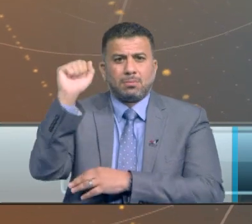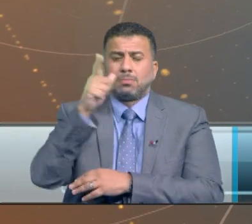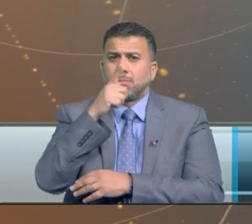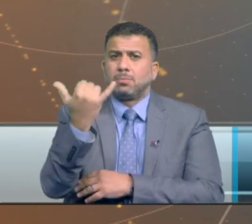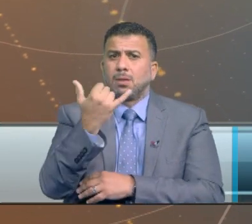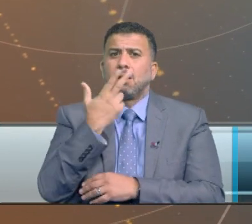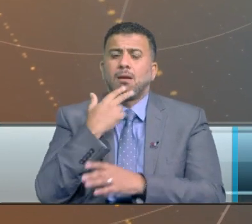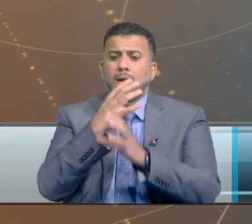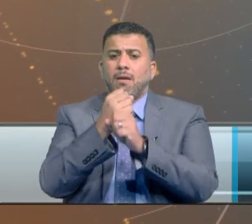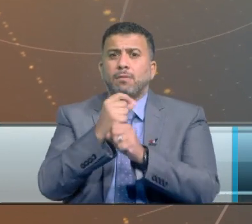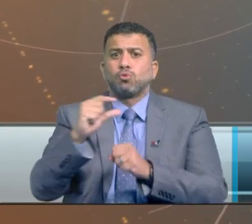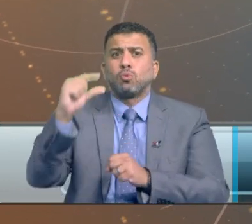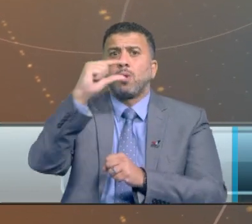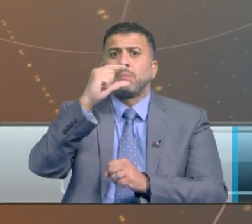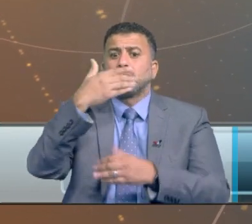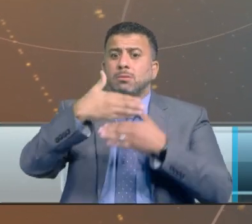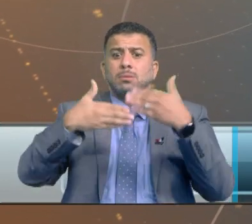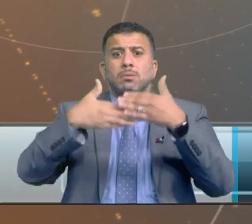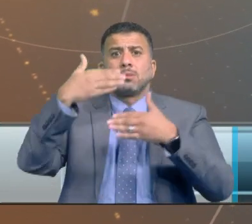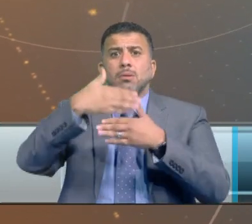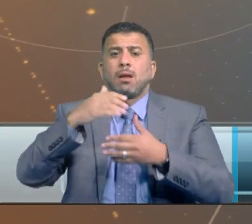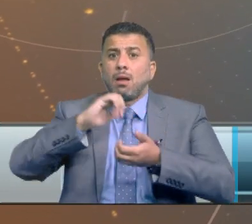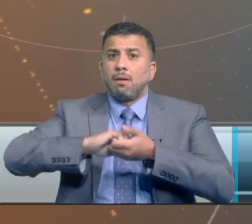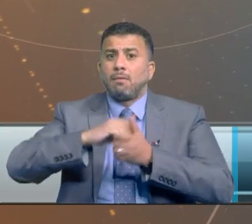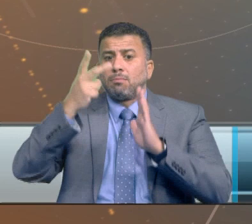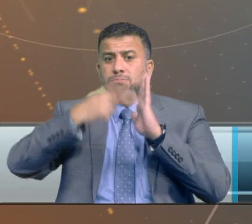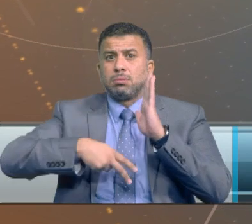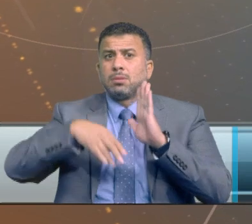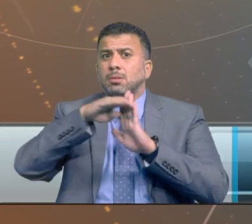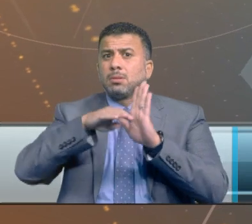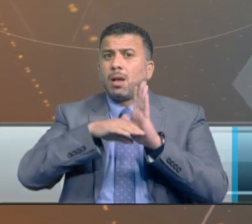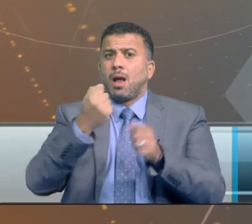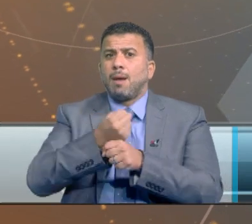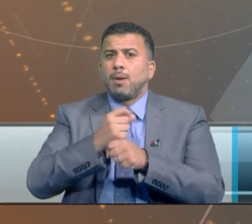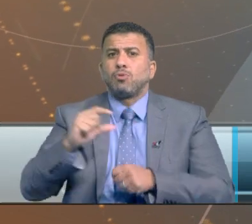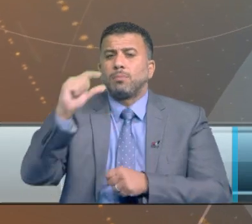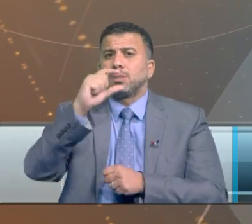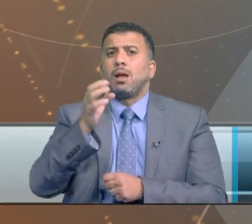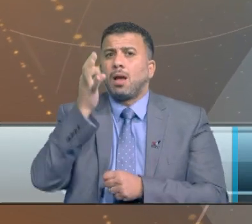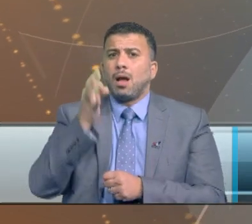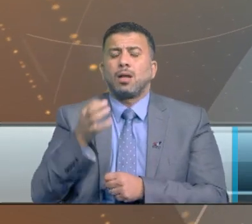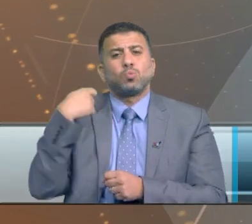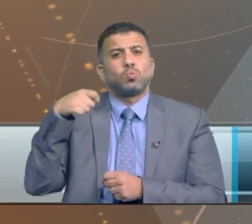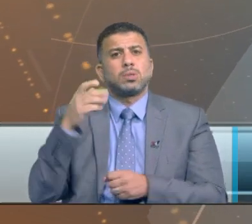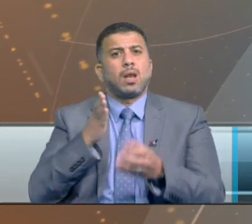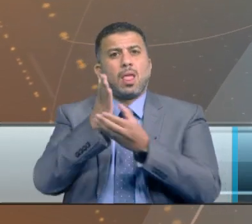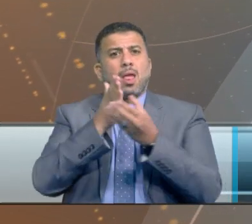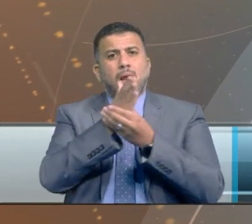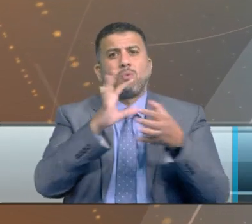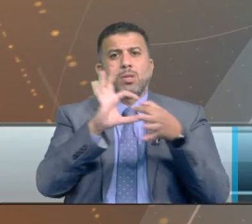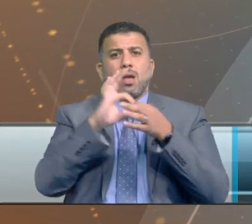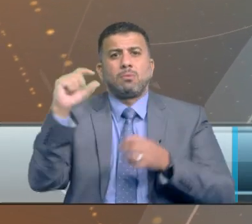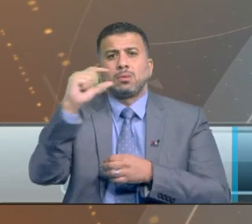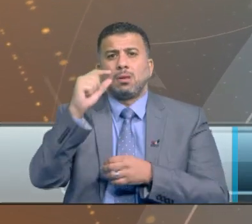اهميه حمايه المباني الدبلوماسيه حسب الاعراف والمواثيق التي تحكم وتنظم العمل الدبلوماسيه واكدت وزاره